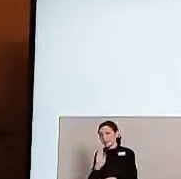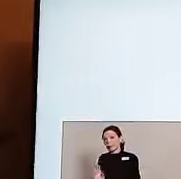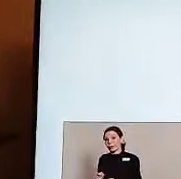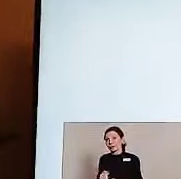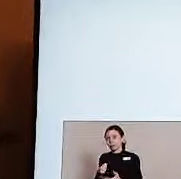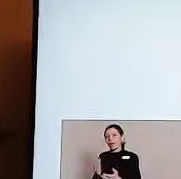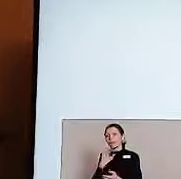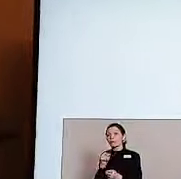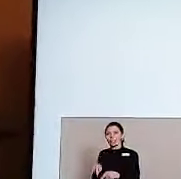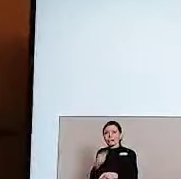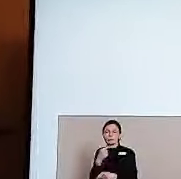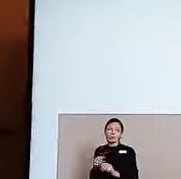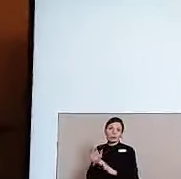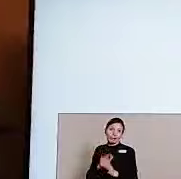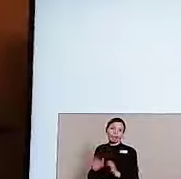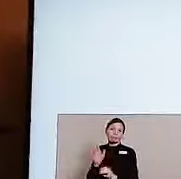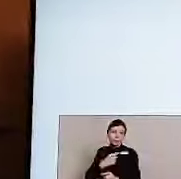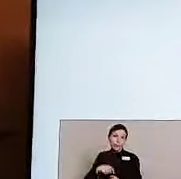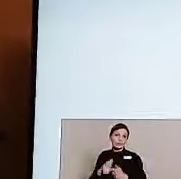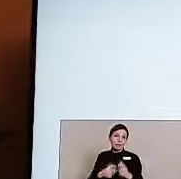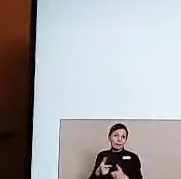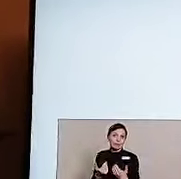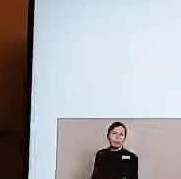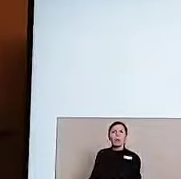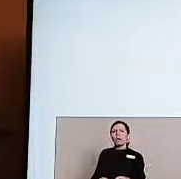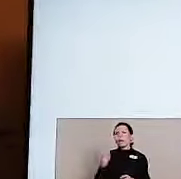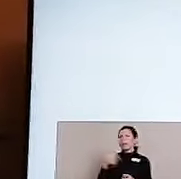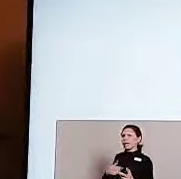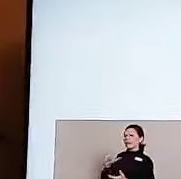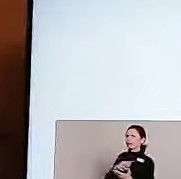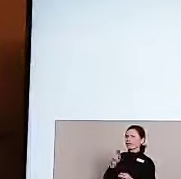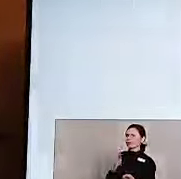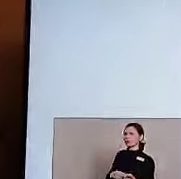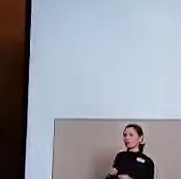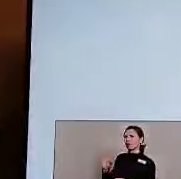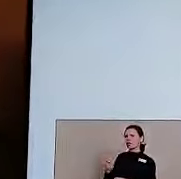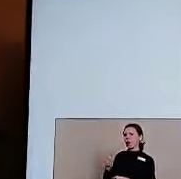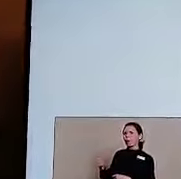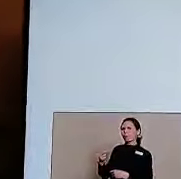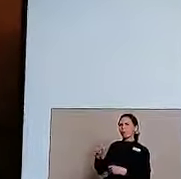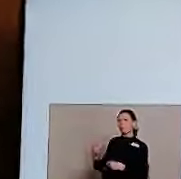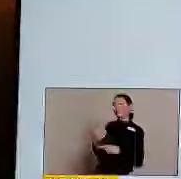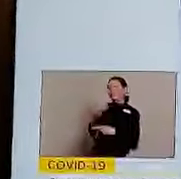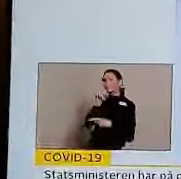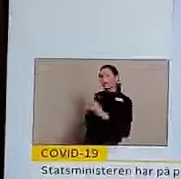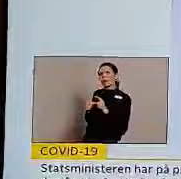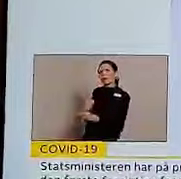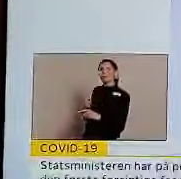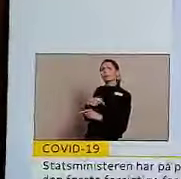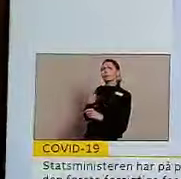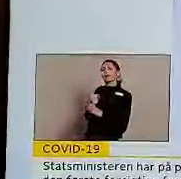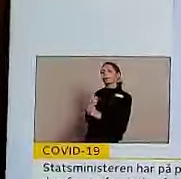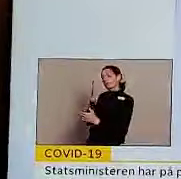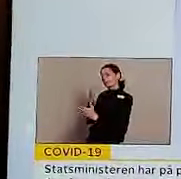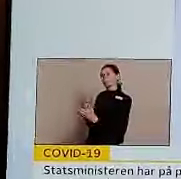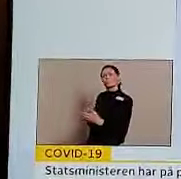القدامى بأكثر, يعني حوالي أكثر من 20 حالة وفاة في الدنمارك, وهذا أمر ليس